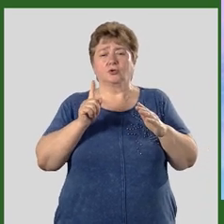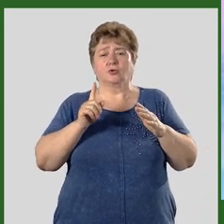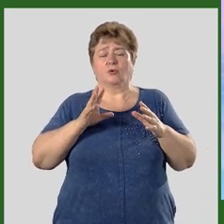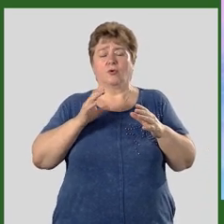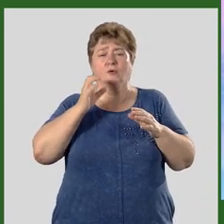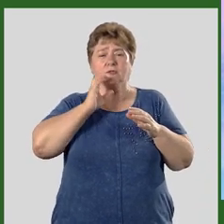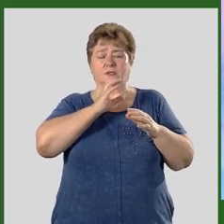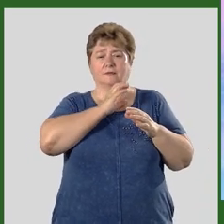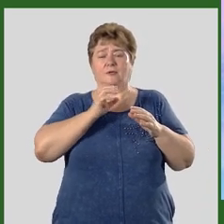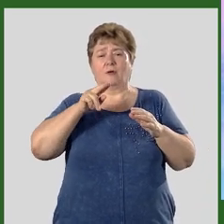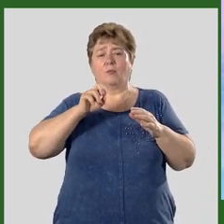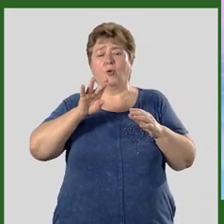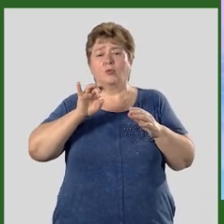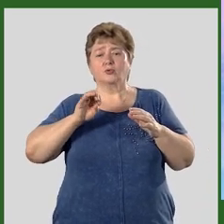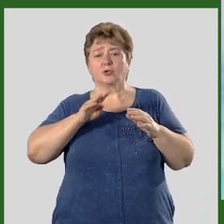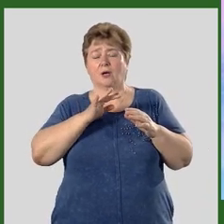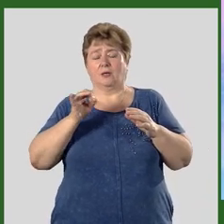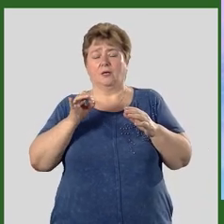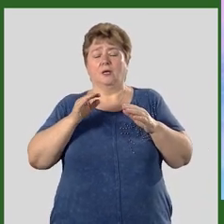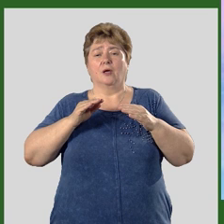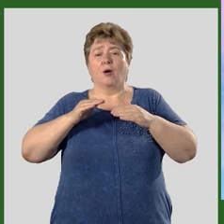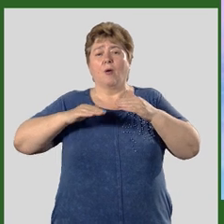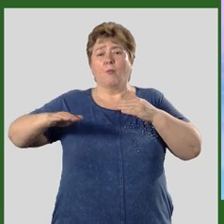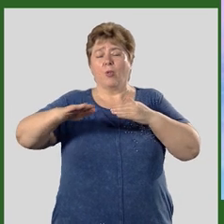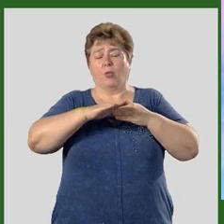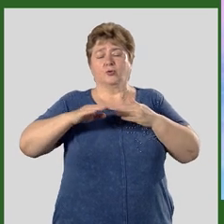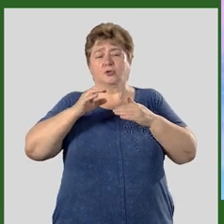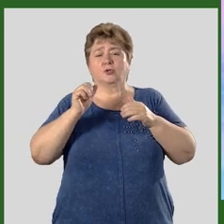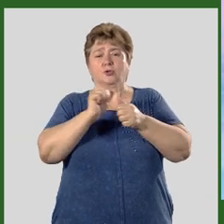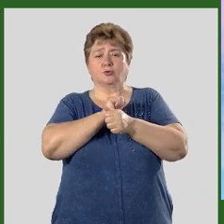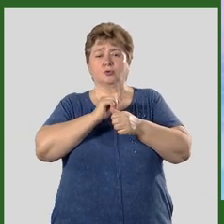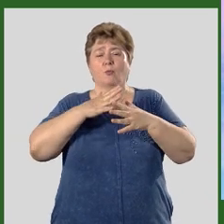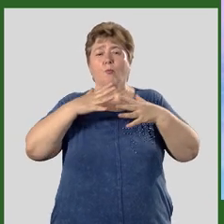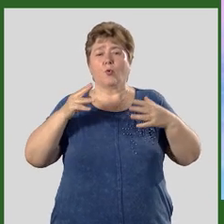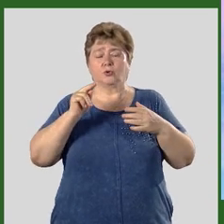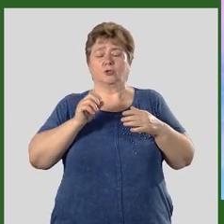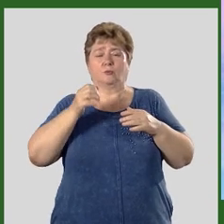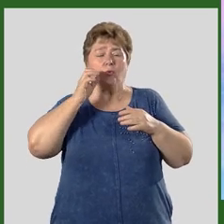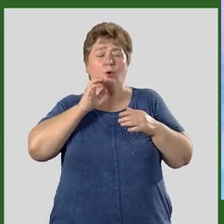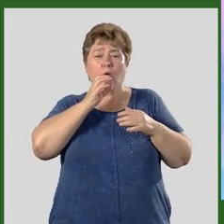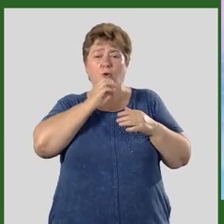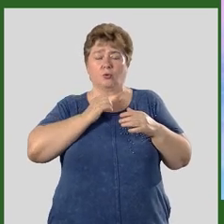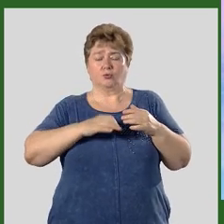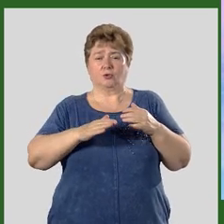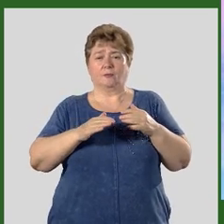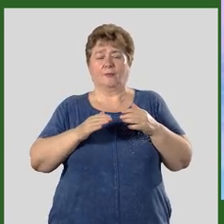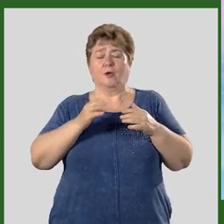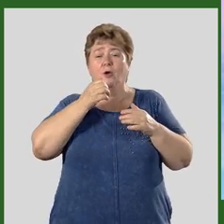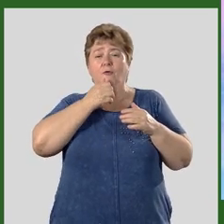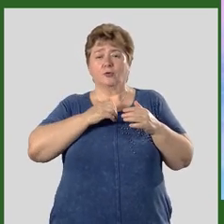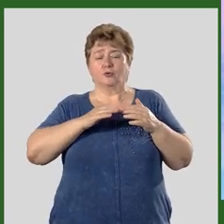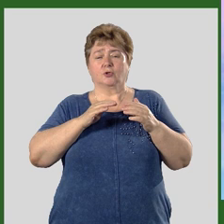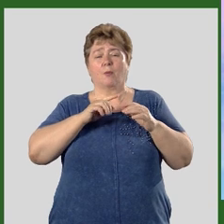в северном полушарии площадь суши больше, чем в южном. А кроме того, в